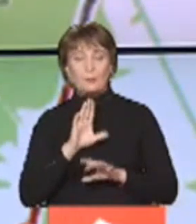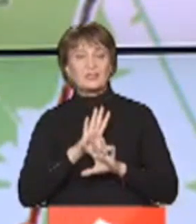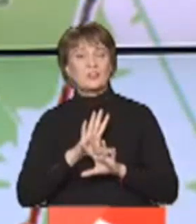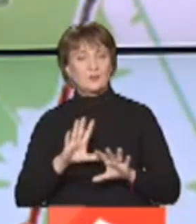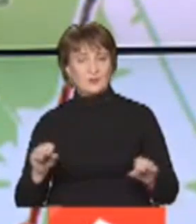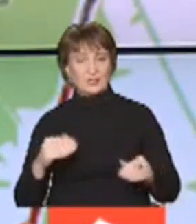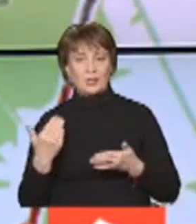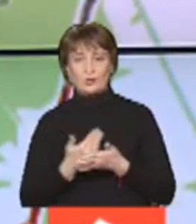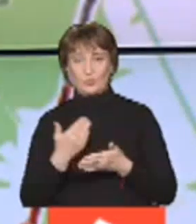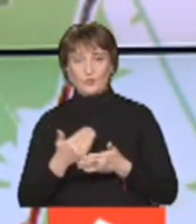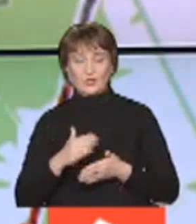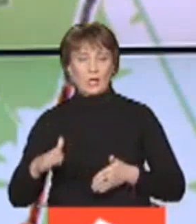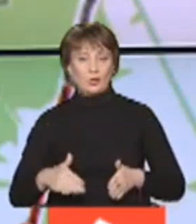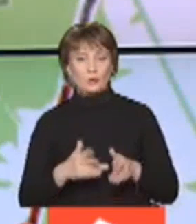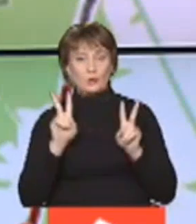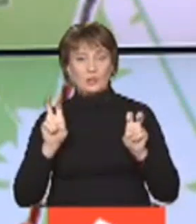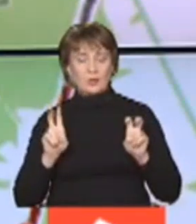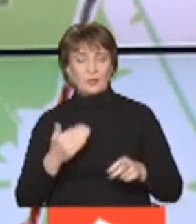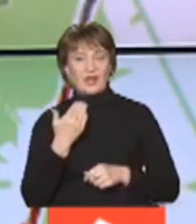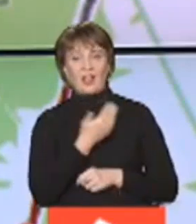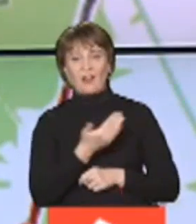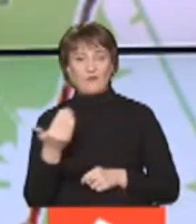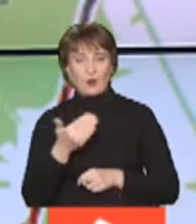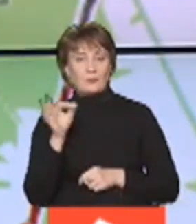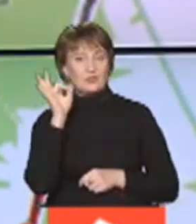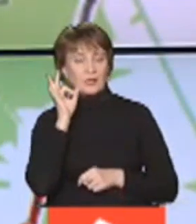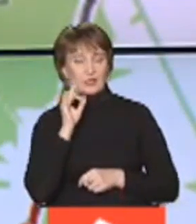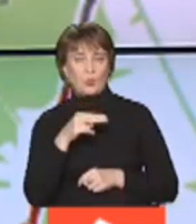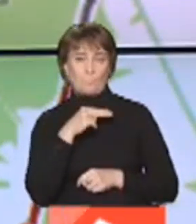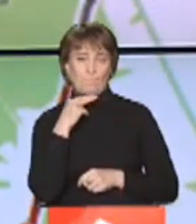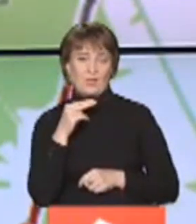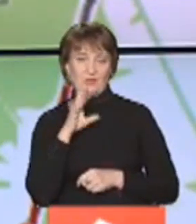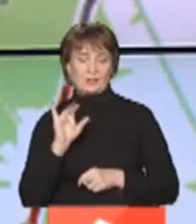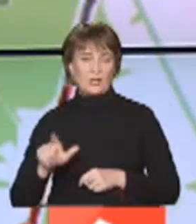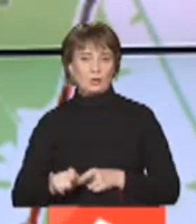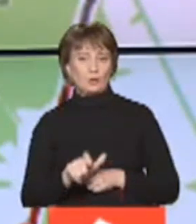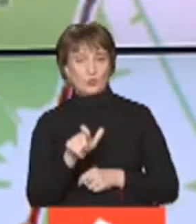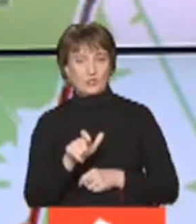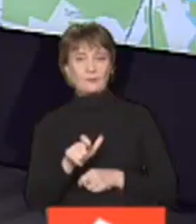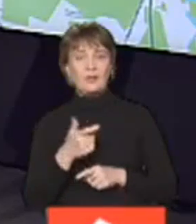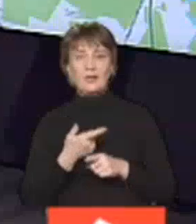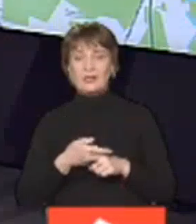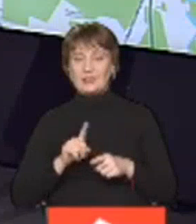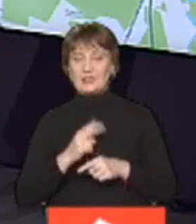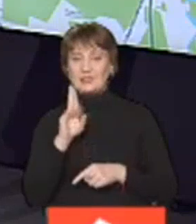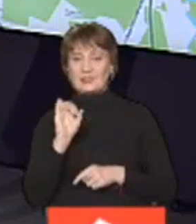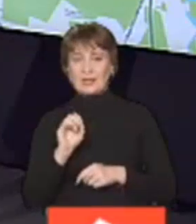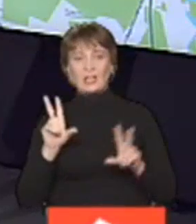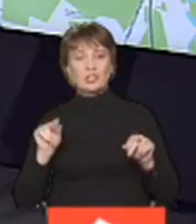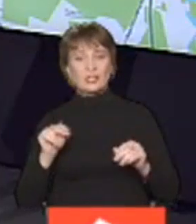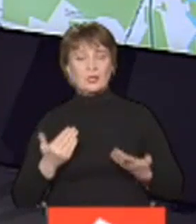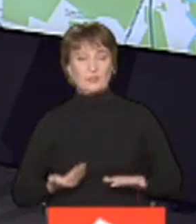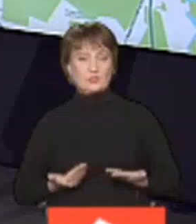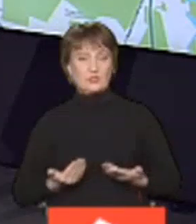з автодорожньої тематики. Ну а я ж вам нагадаю, що пильність на дорогах – це запорука щасливого життя. Василю, Наталко, вам це цілий день ми з